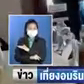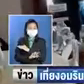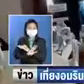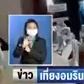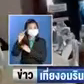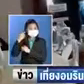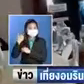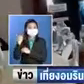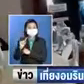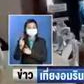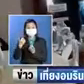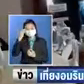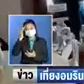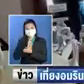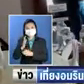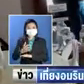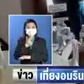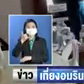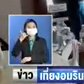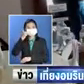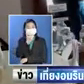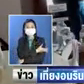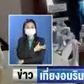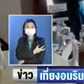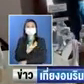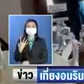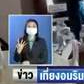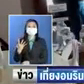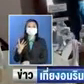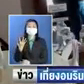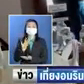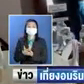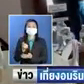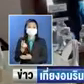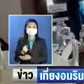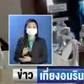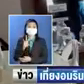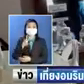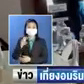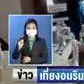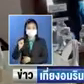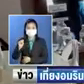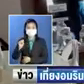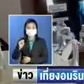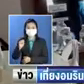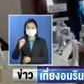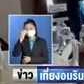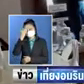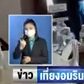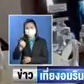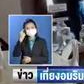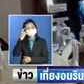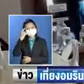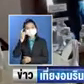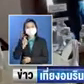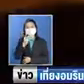ไม่ตำรวจยึดโทรศัพท์ iPhone 4เครื่องเงินสดอีก 700,000 บาทเนี่ยนะครับเนื่องจากคาดว่าทั้